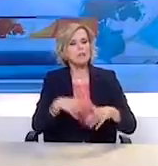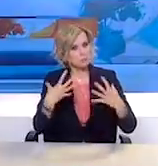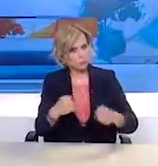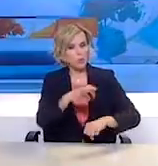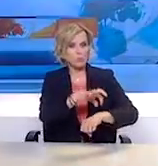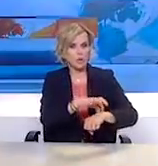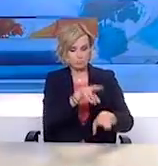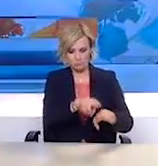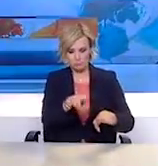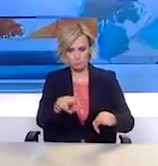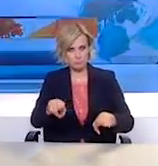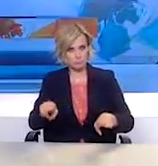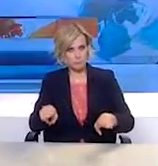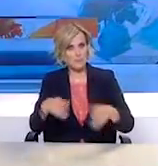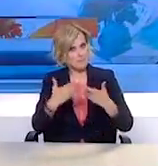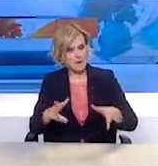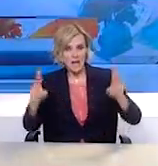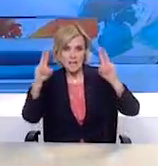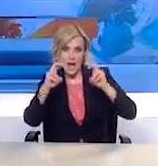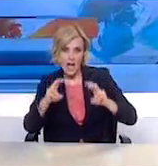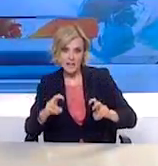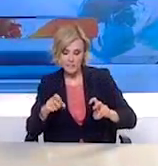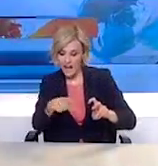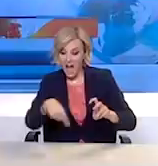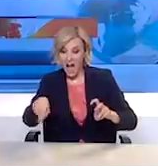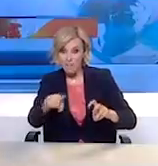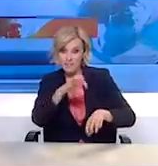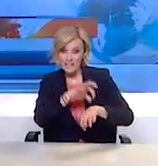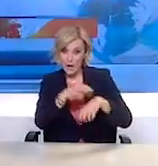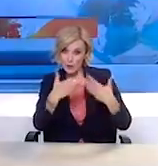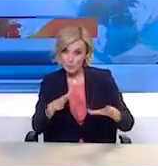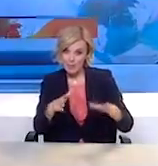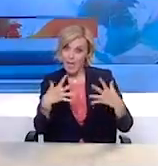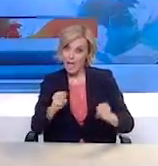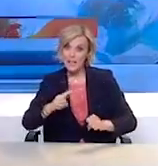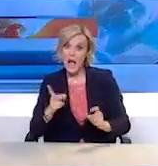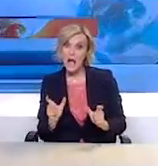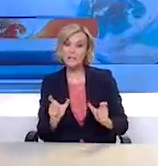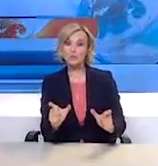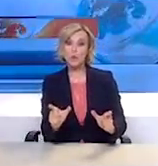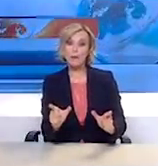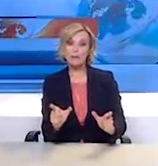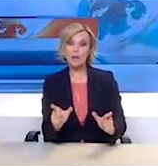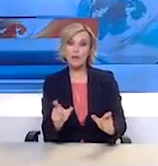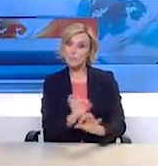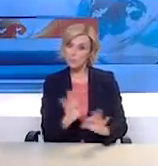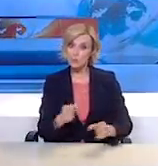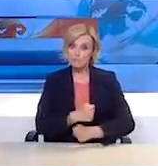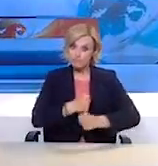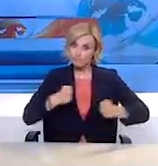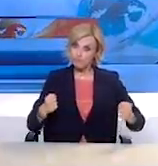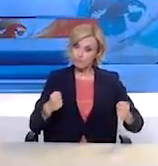έχουν εξέλθει από το νοσοκομείο, έχουν αναπτύξει ανοσία? Πόσο σας προβληματίζει το ζήτημα για την επόμενη φάση της πανδημίας στη χώρα